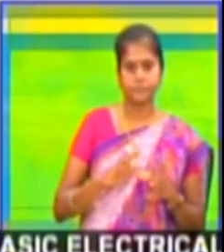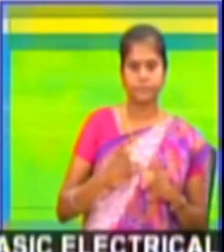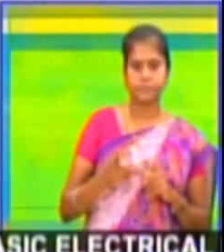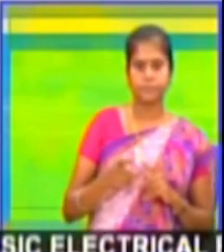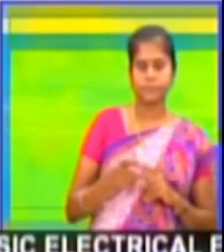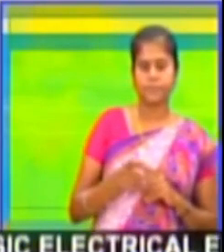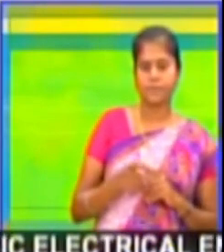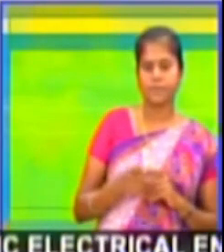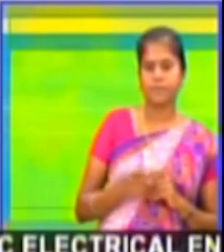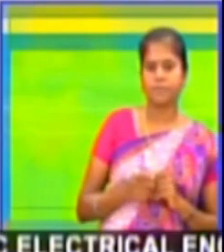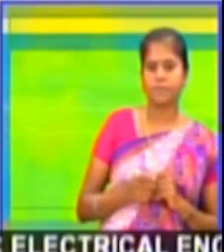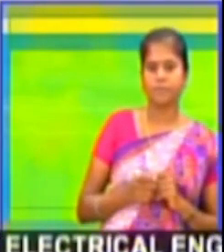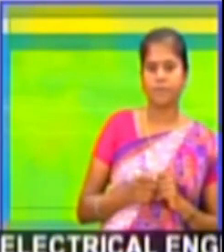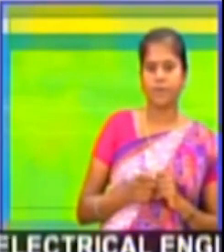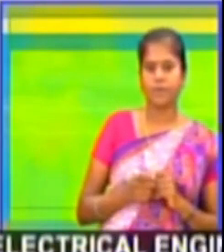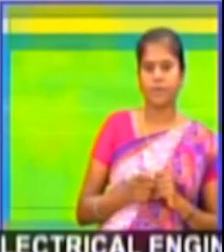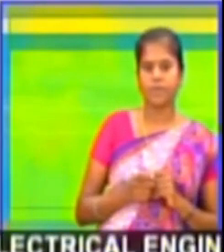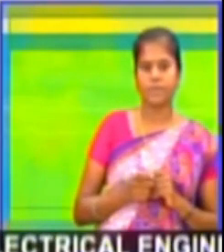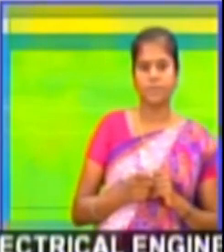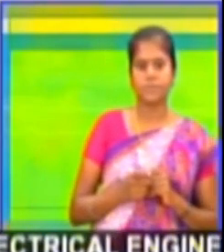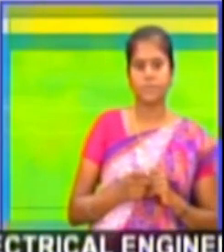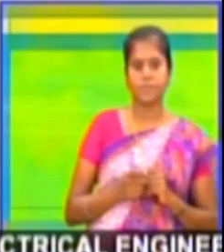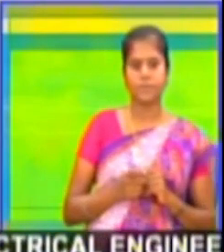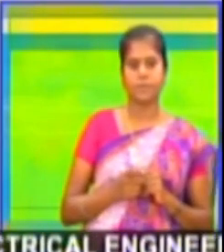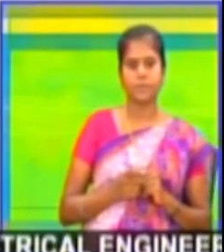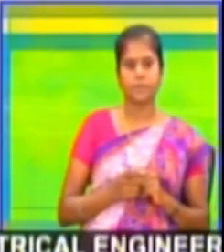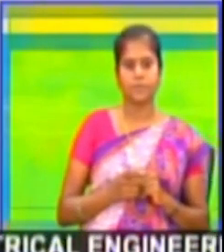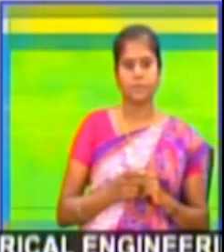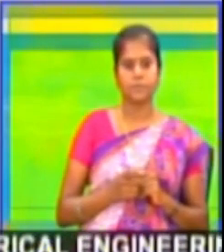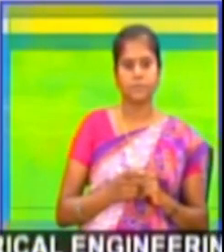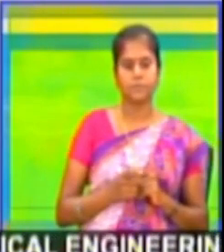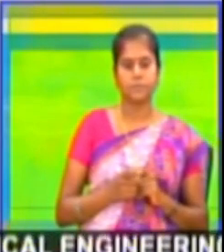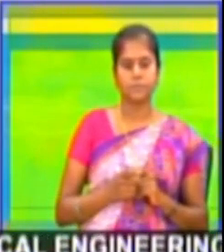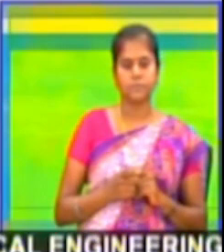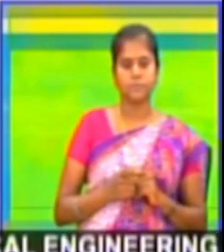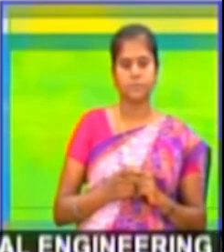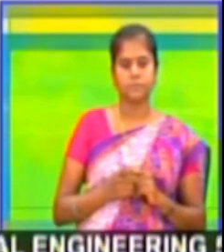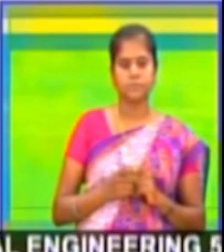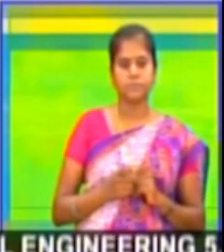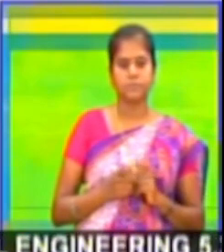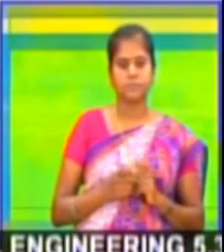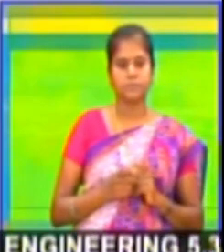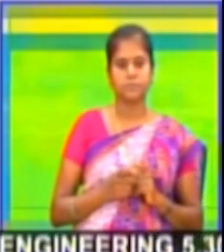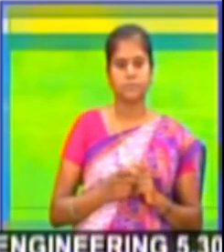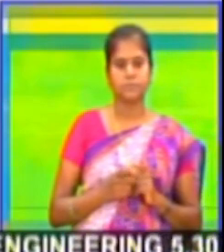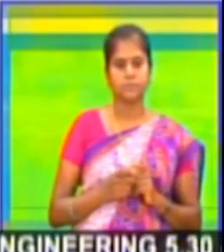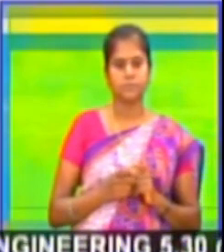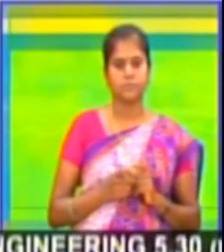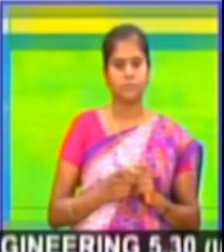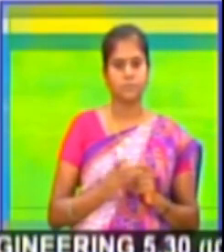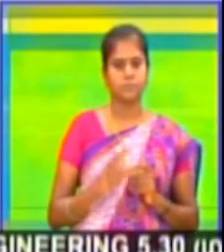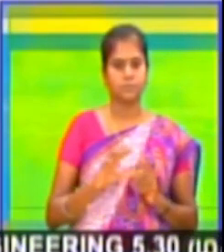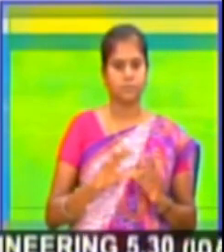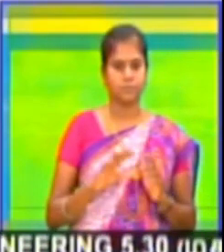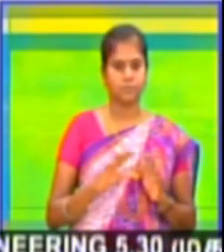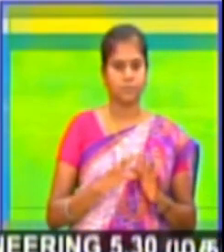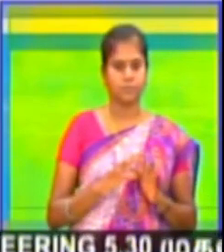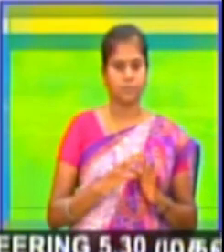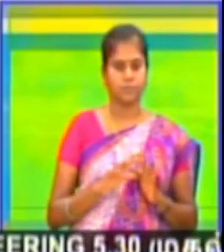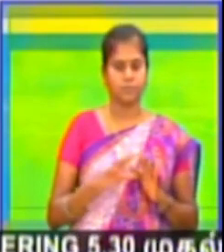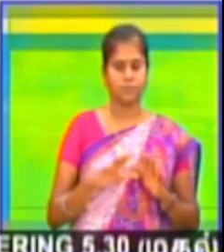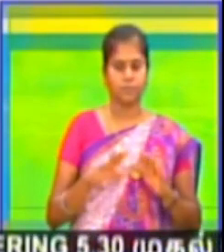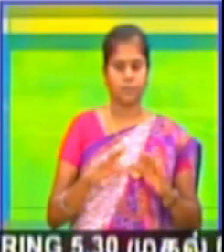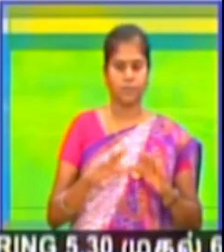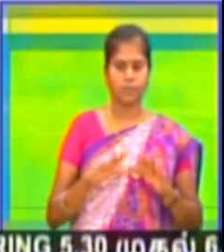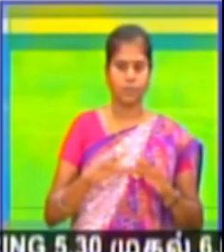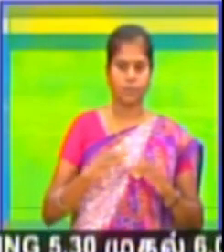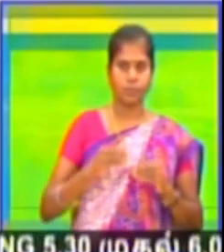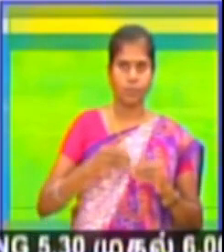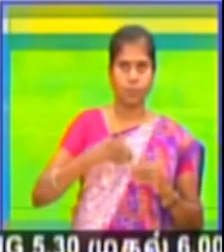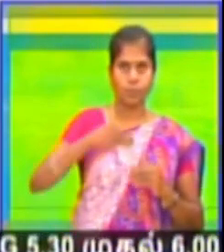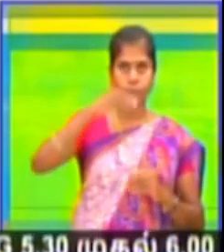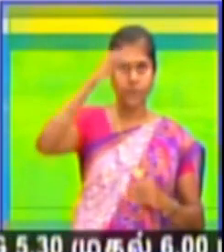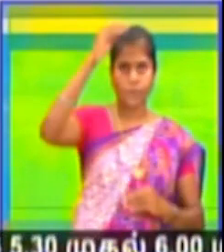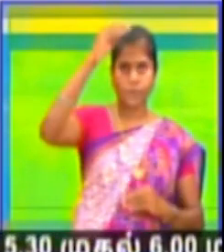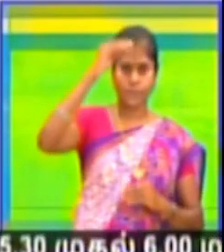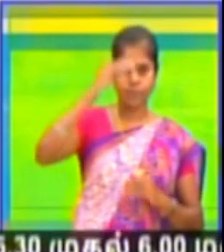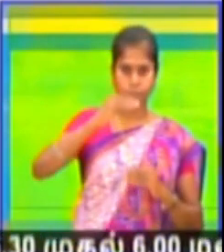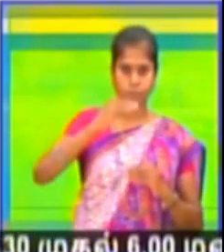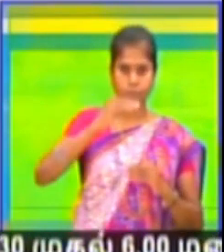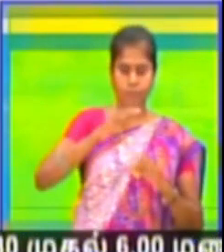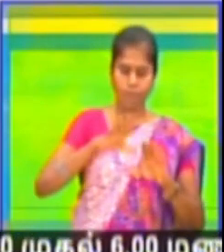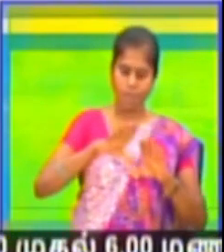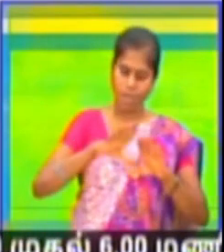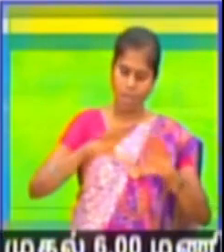அடுத்தபடியாக நம்ம பார்க்க போகிறது, இந்த அப்பலேஷியன் உயர்நிலம் உயரம் குறைந்தும் அகன்றும் காணப்படுதுன்னு சொல்லியிருக்கோம் இல்லையாம்மா,